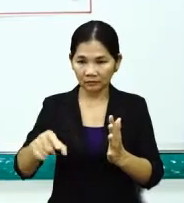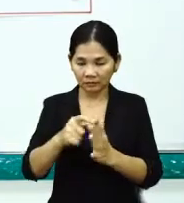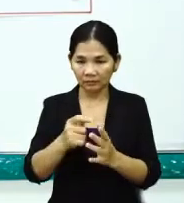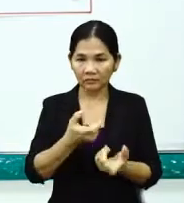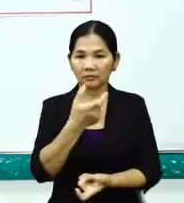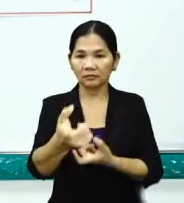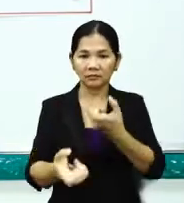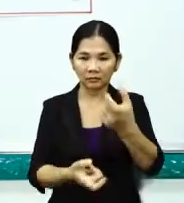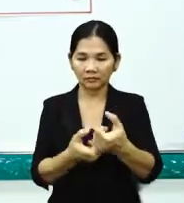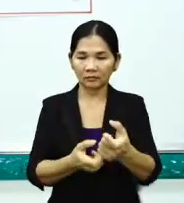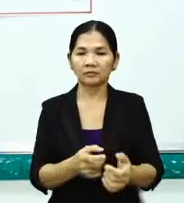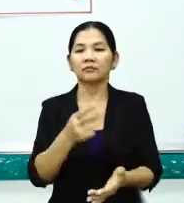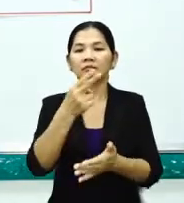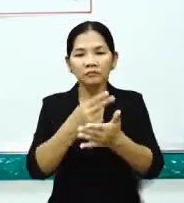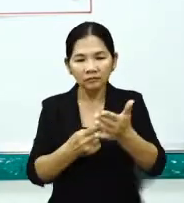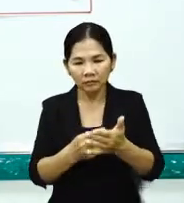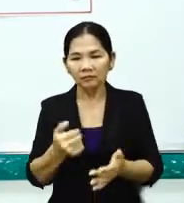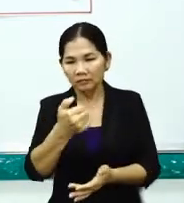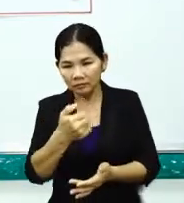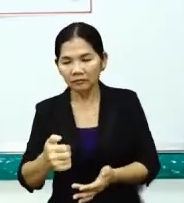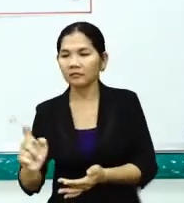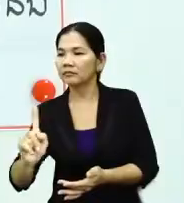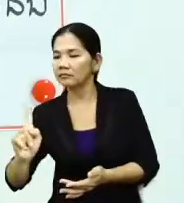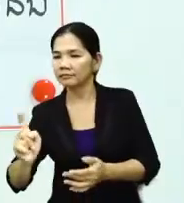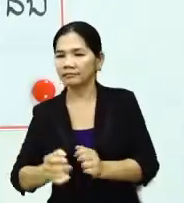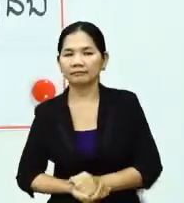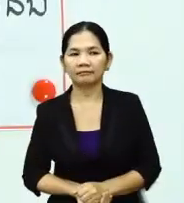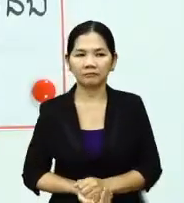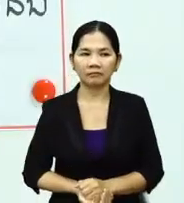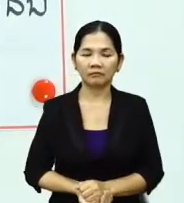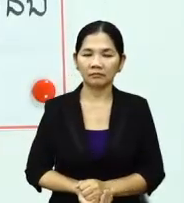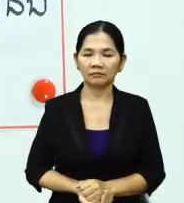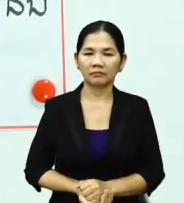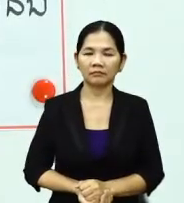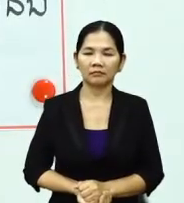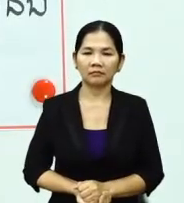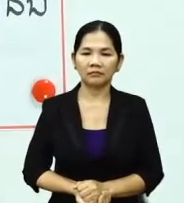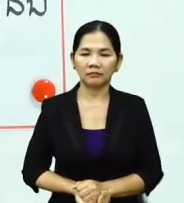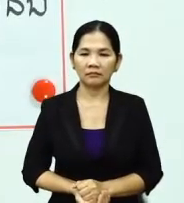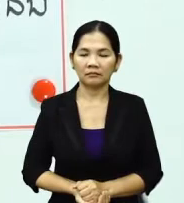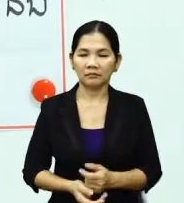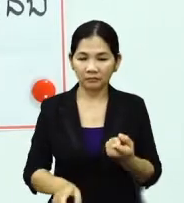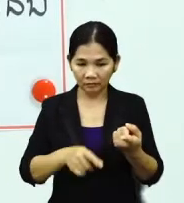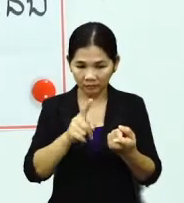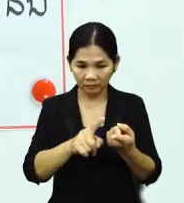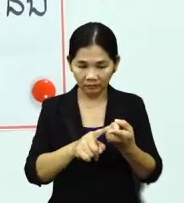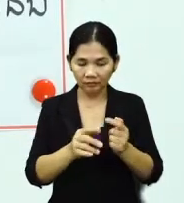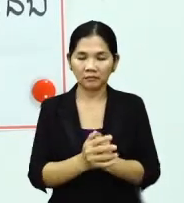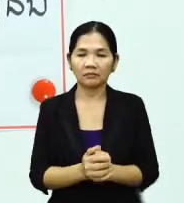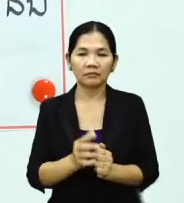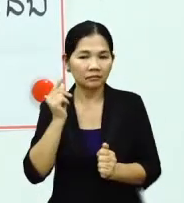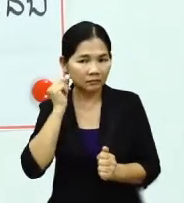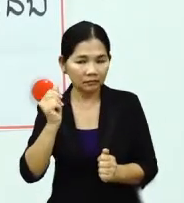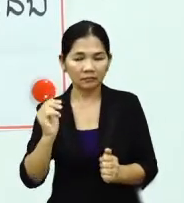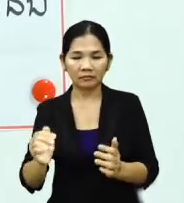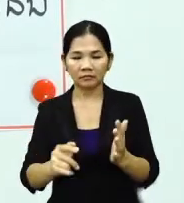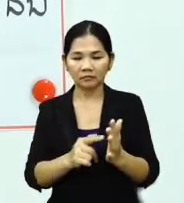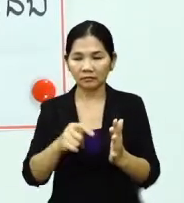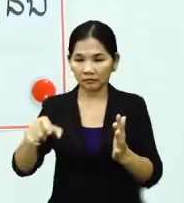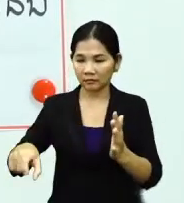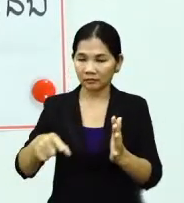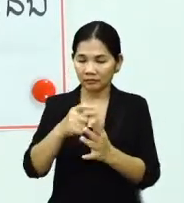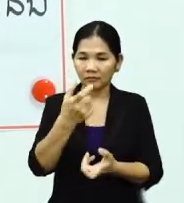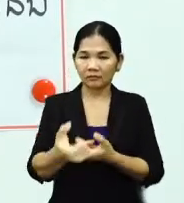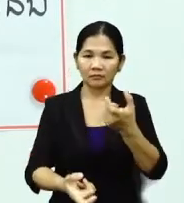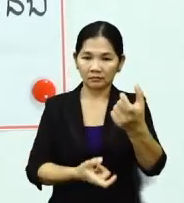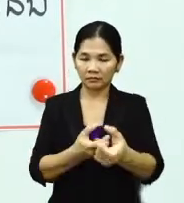ai nà chà đập cái chá lái chà nè ở mình biển tái nè con á mùi mà đai xa phì